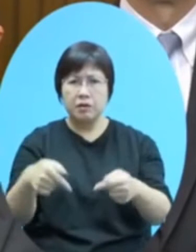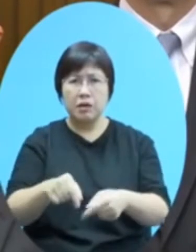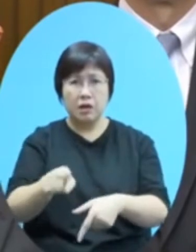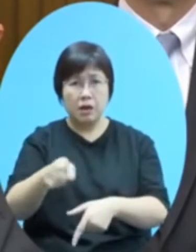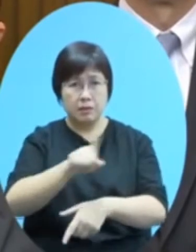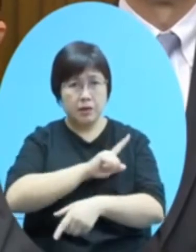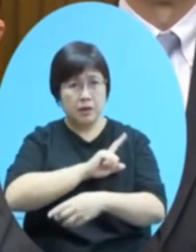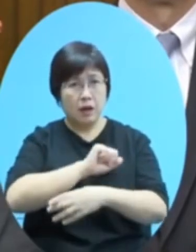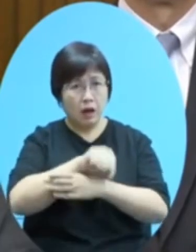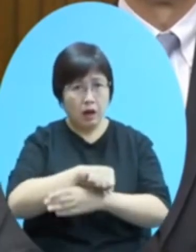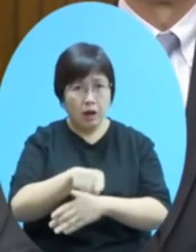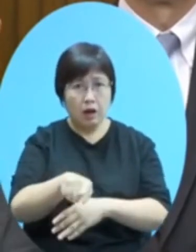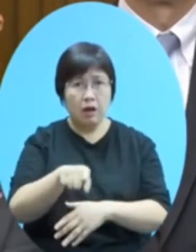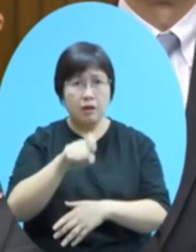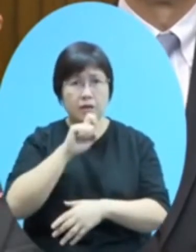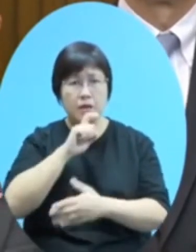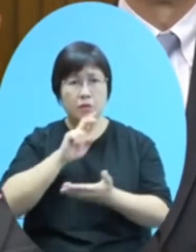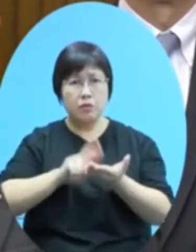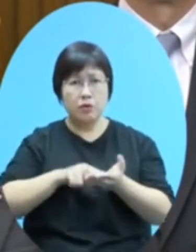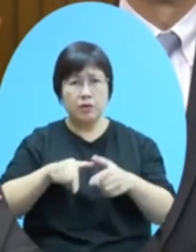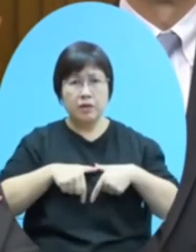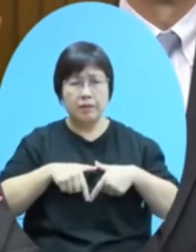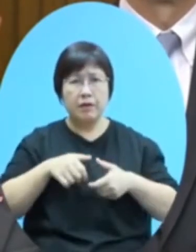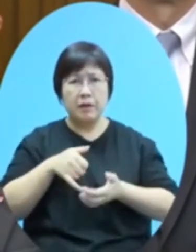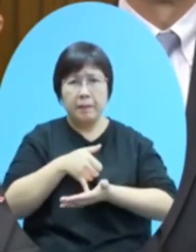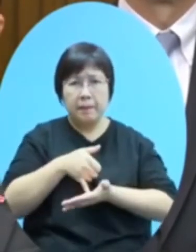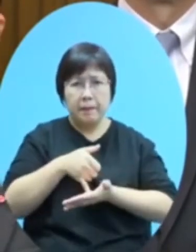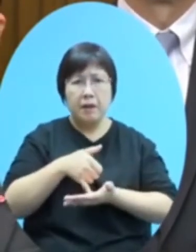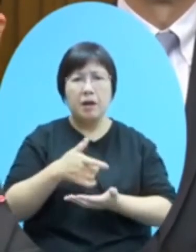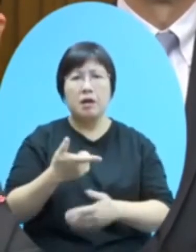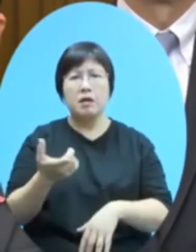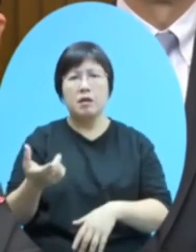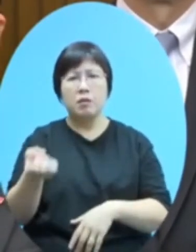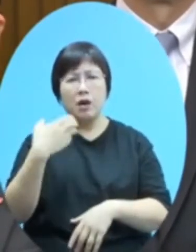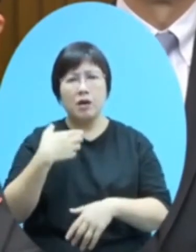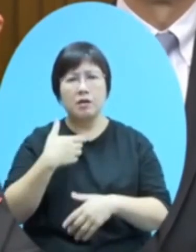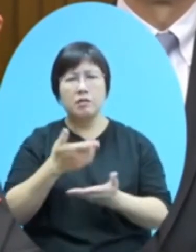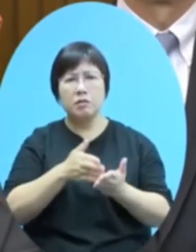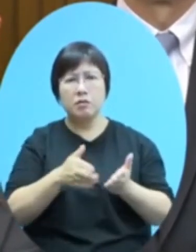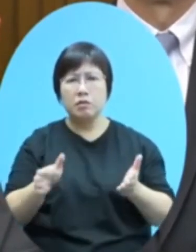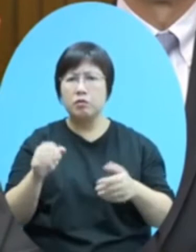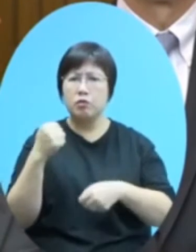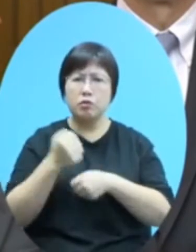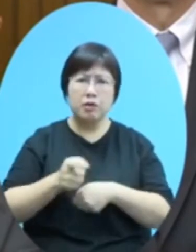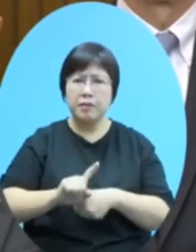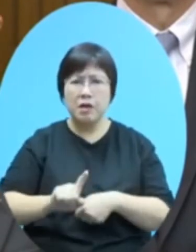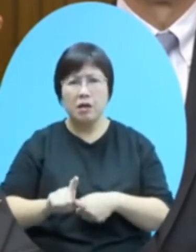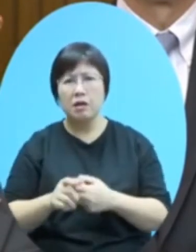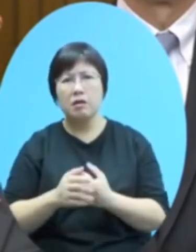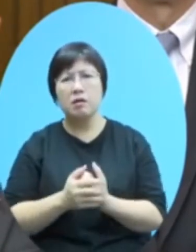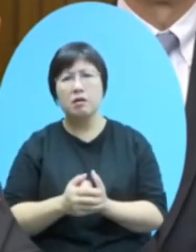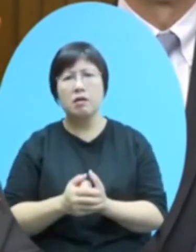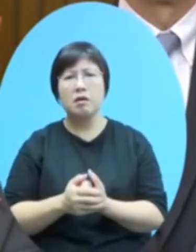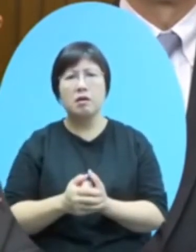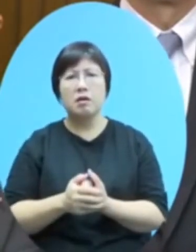其實你自己都已經係陷入咗一個信心嘅危機啦？可唔可以講下其實呢段日子其實你做咗啲乜嘢咧？唔該。